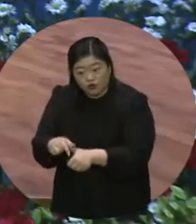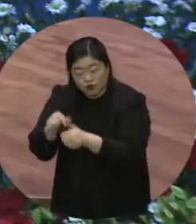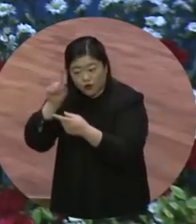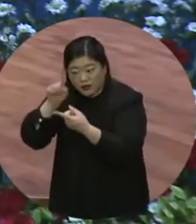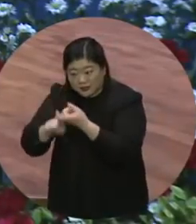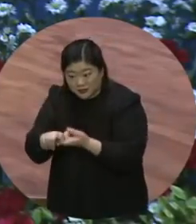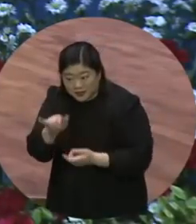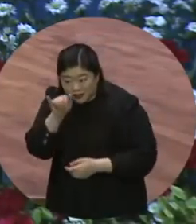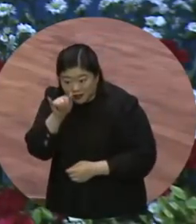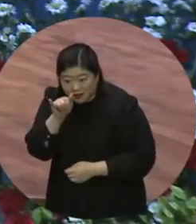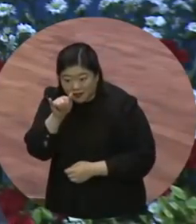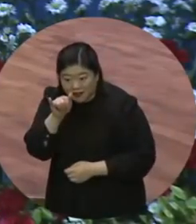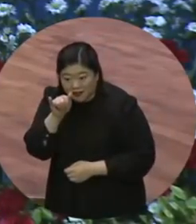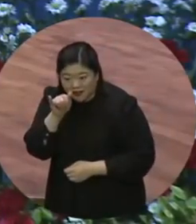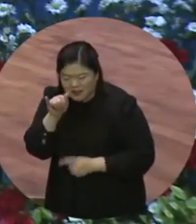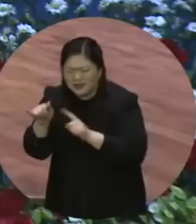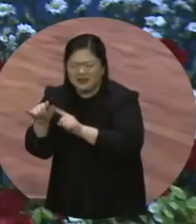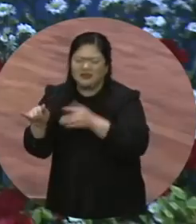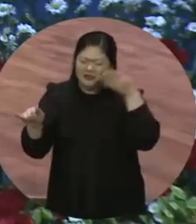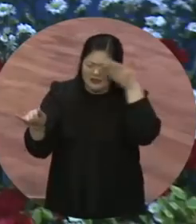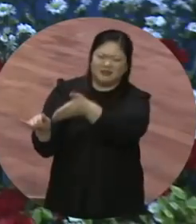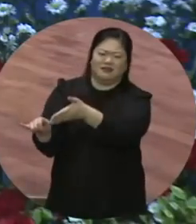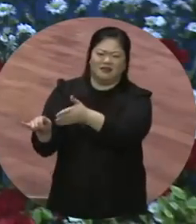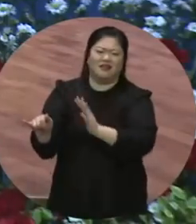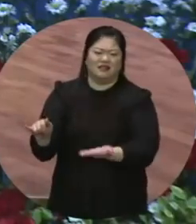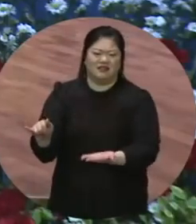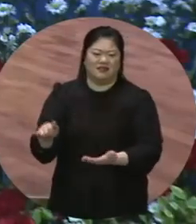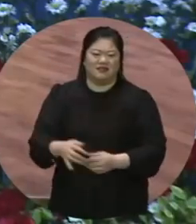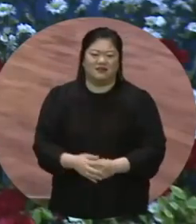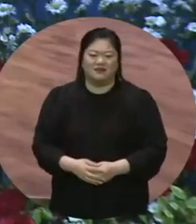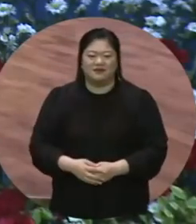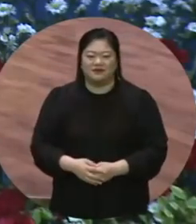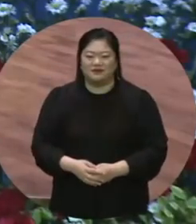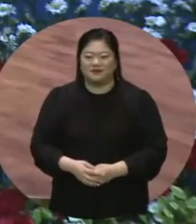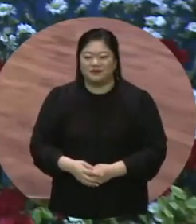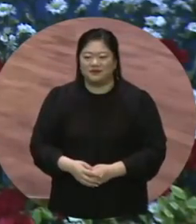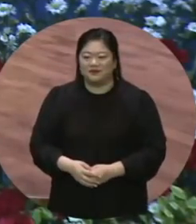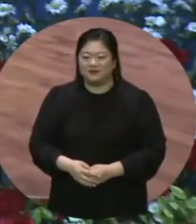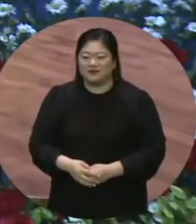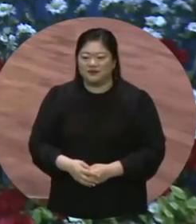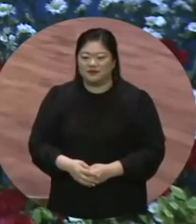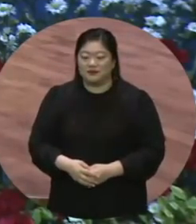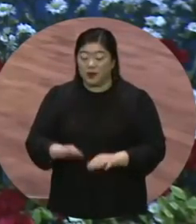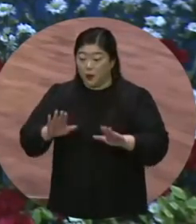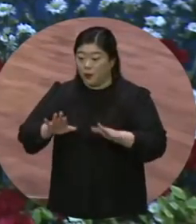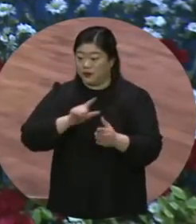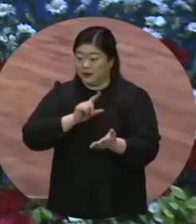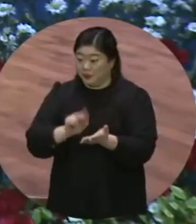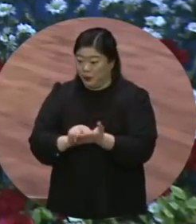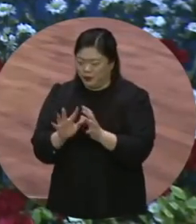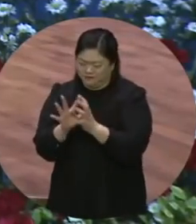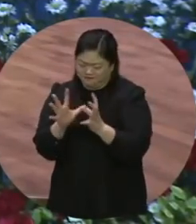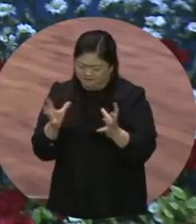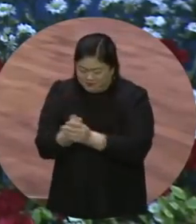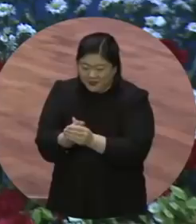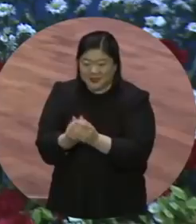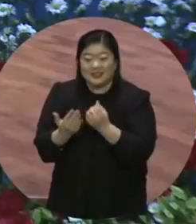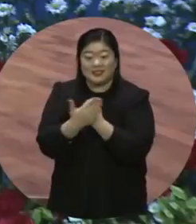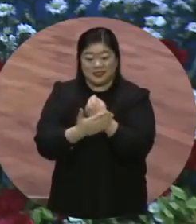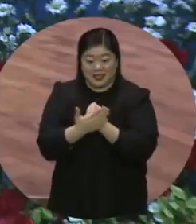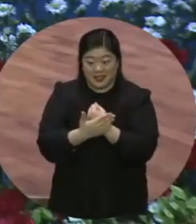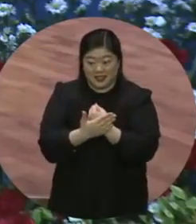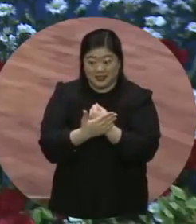여기에 모든 관심을 다 여러분이 맞추어져야 돼요. 오늘 제목이 절대 은혜입니다. 절대